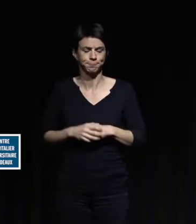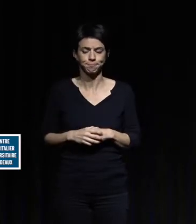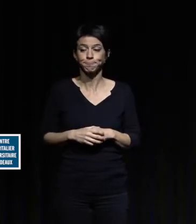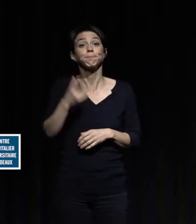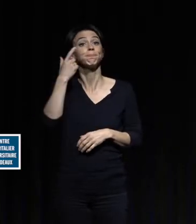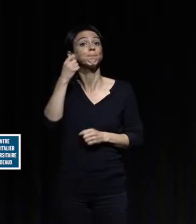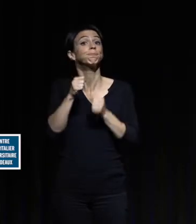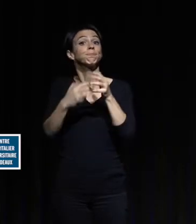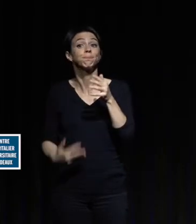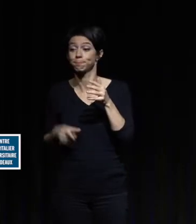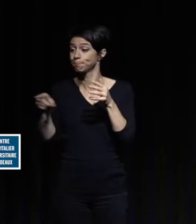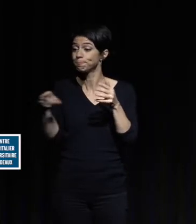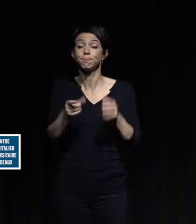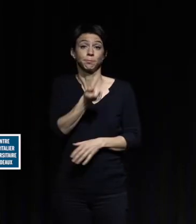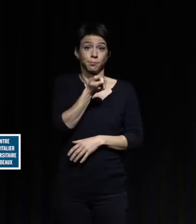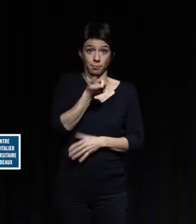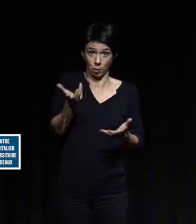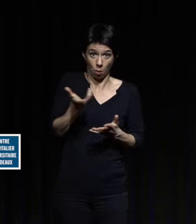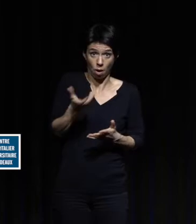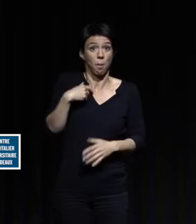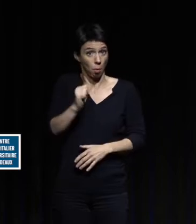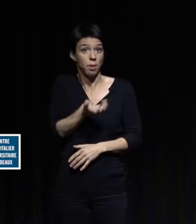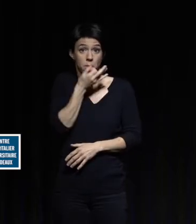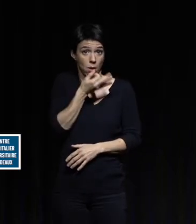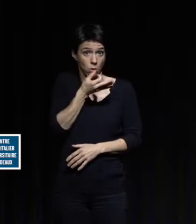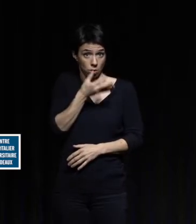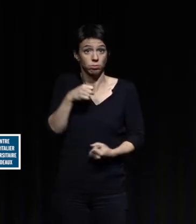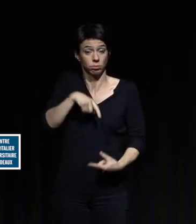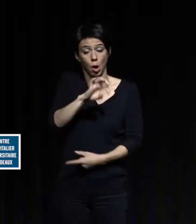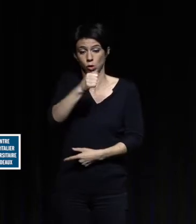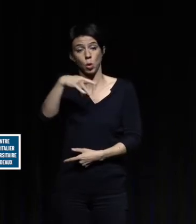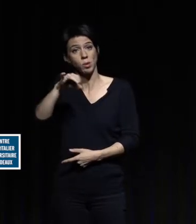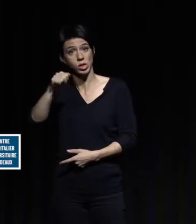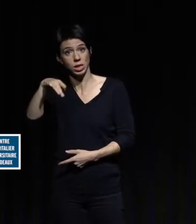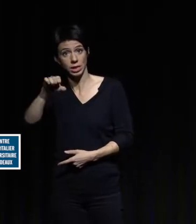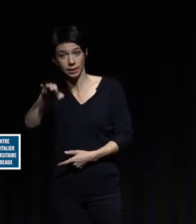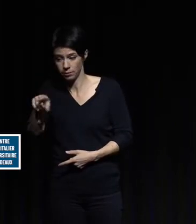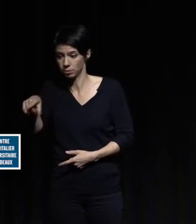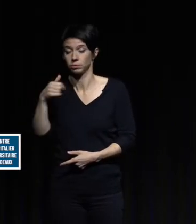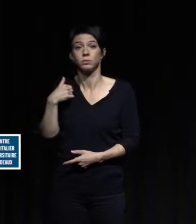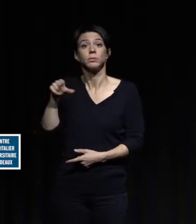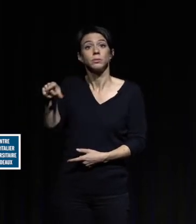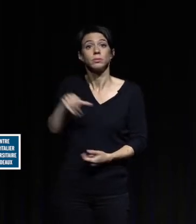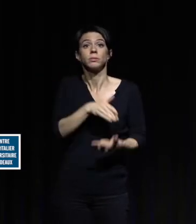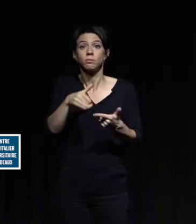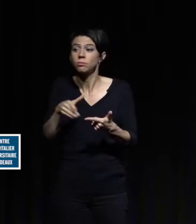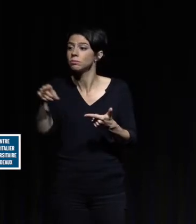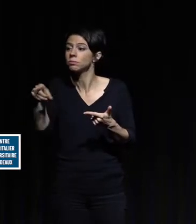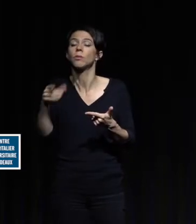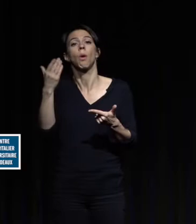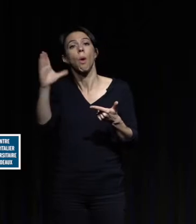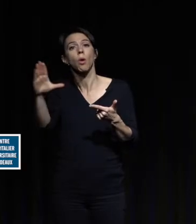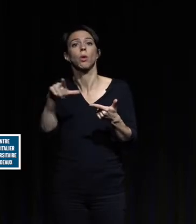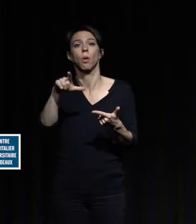médicaments de première intention qui sont la contraception œstroprogestative et qui sont les dispositifs intra-utérins ou